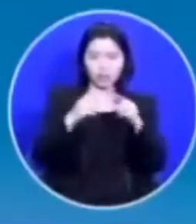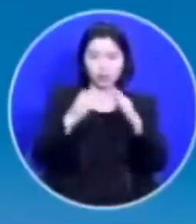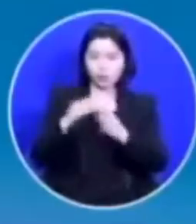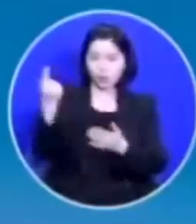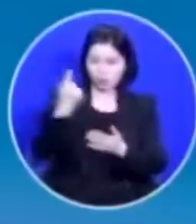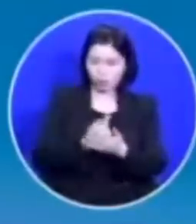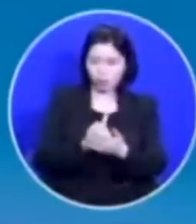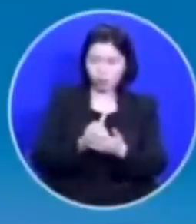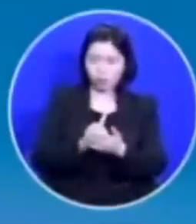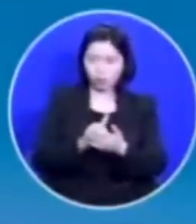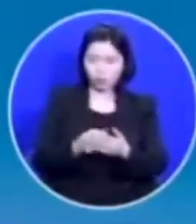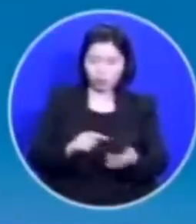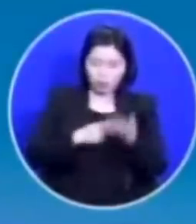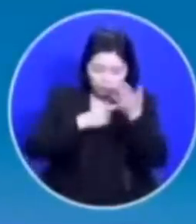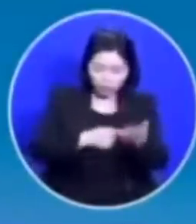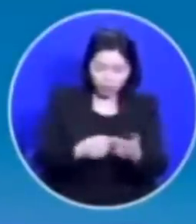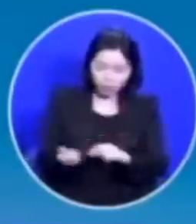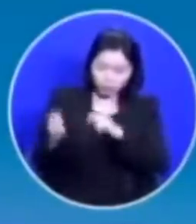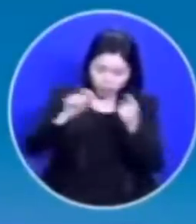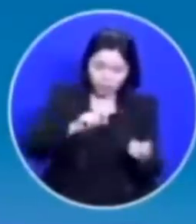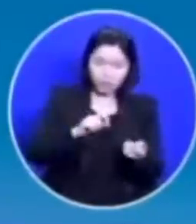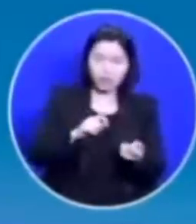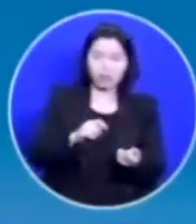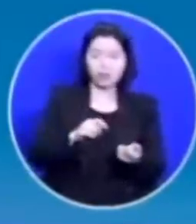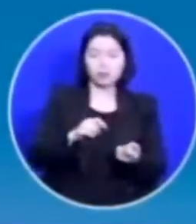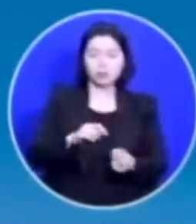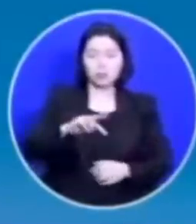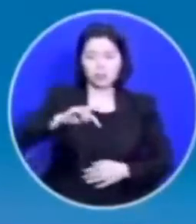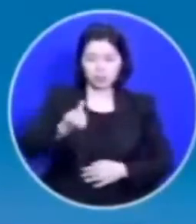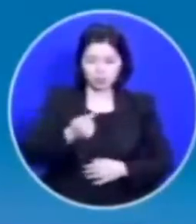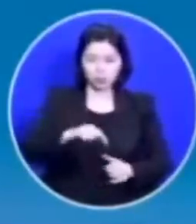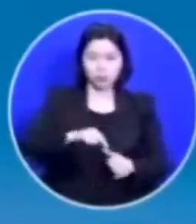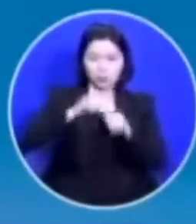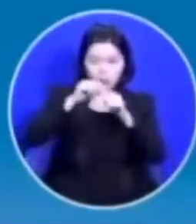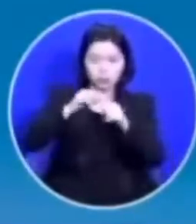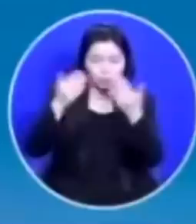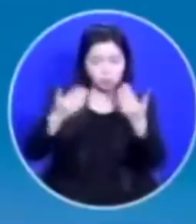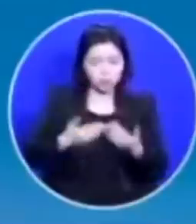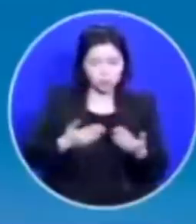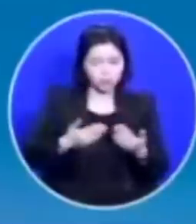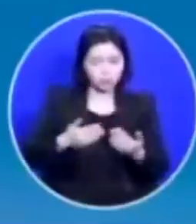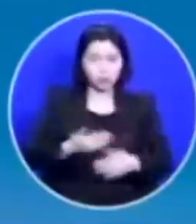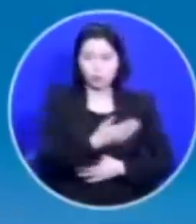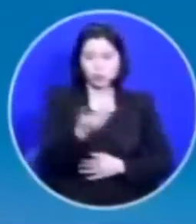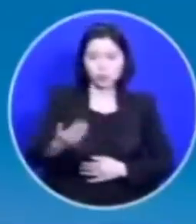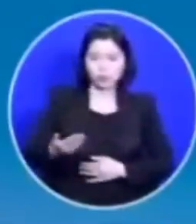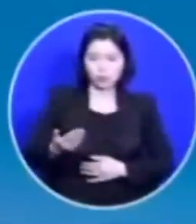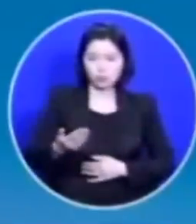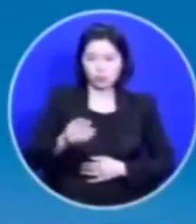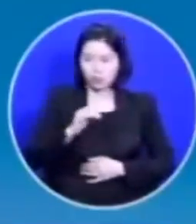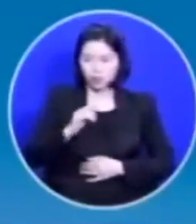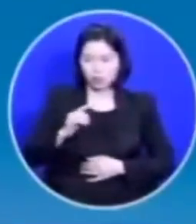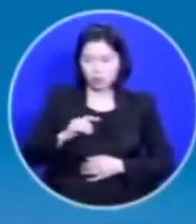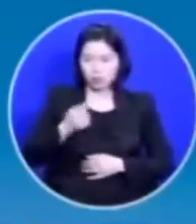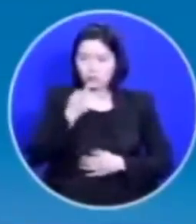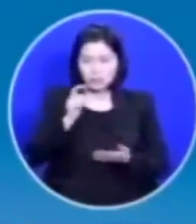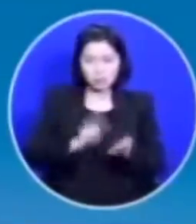등록을 했고 세례 받았다고 우리는 구원 받았다고 여러분 방심하면 안됩니다